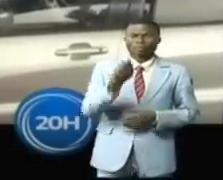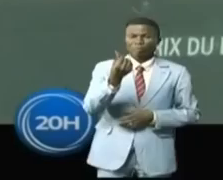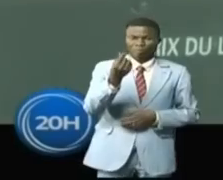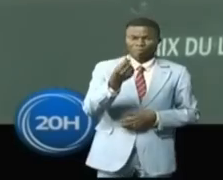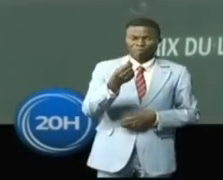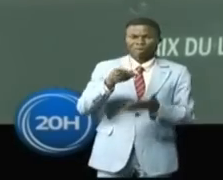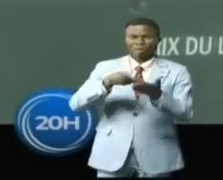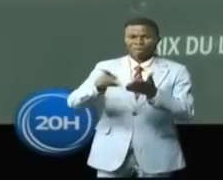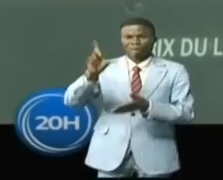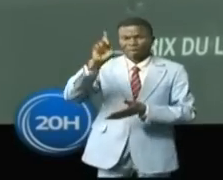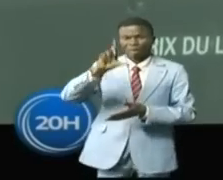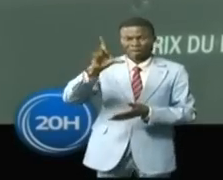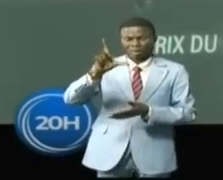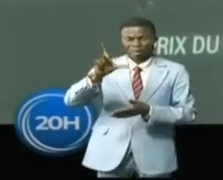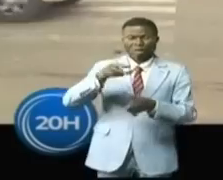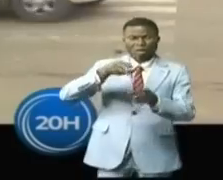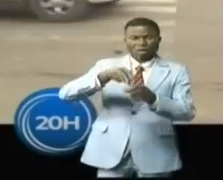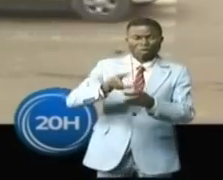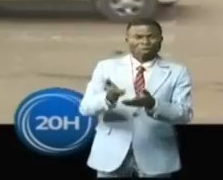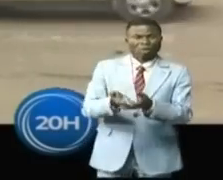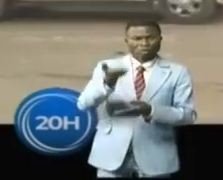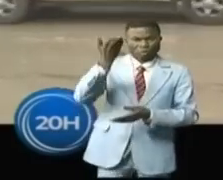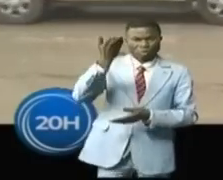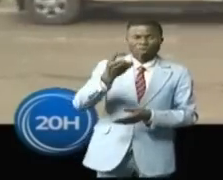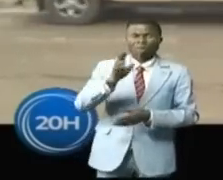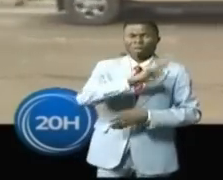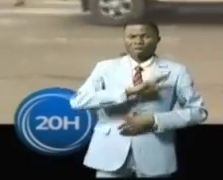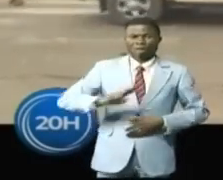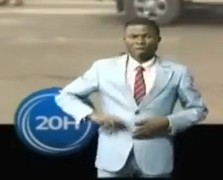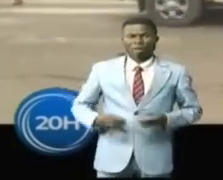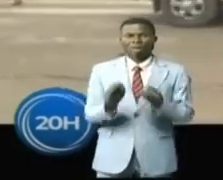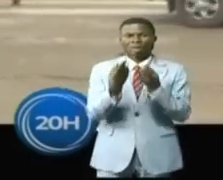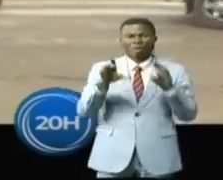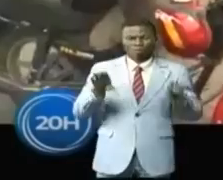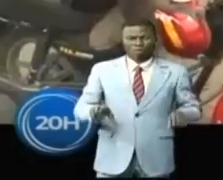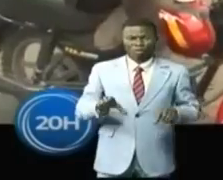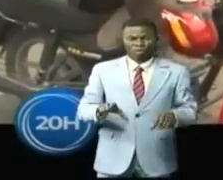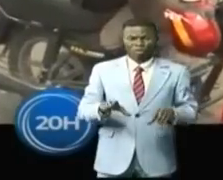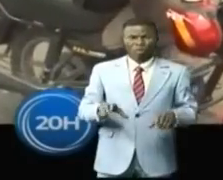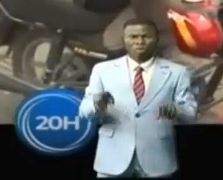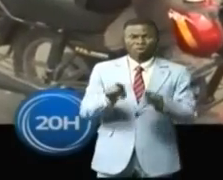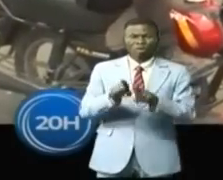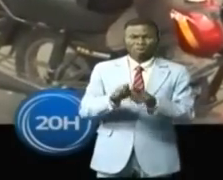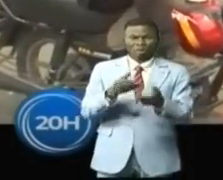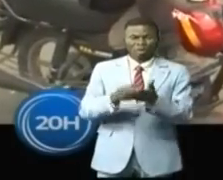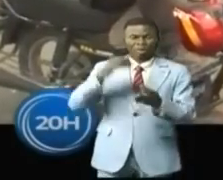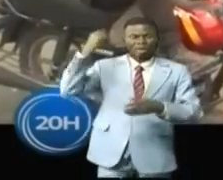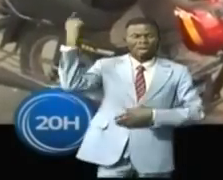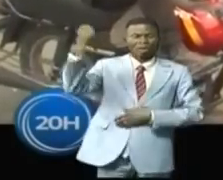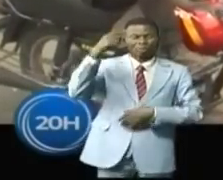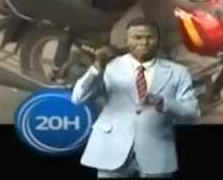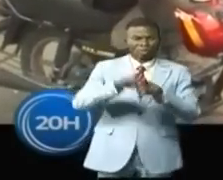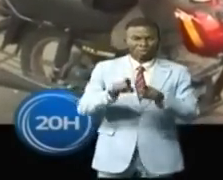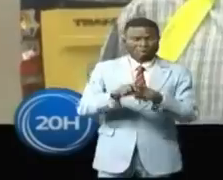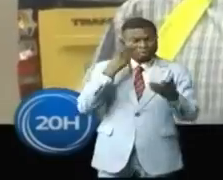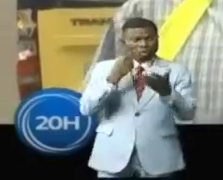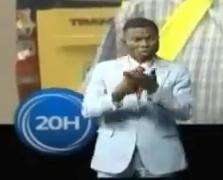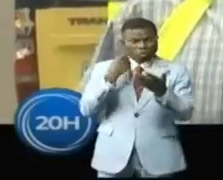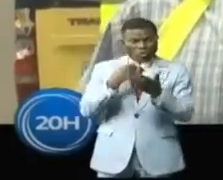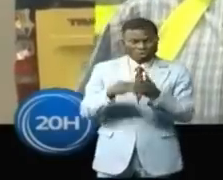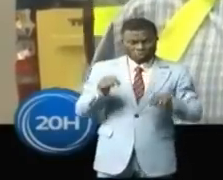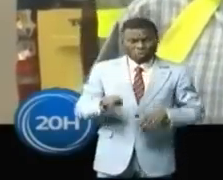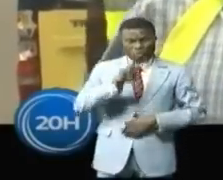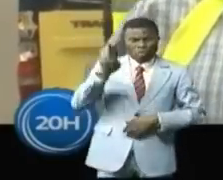carburant continue à prendre de l'ascenseur en République démocratique du Congo comme partout ailleurs dans le monde. C'est le constat vécu ce